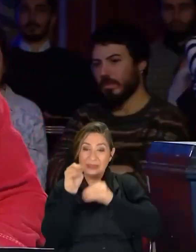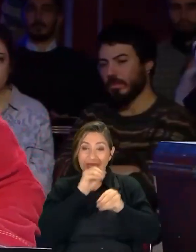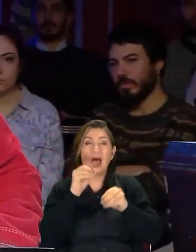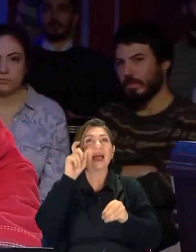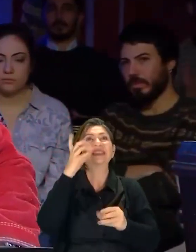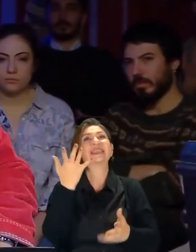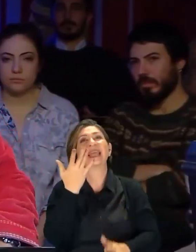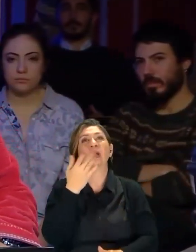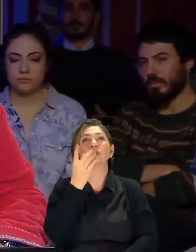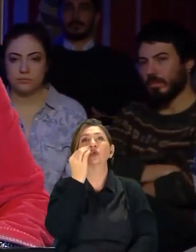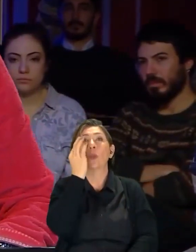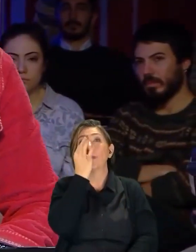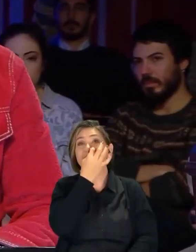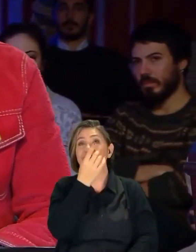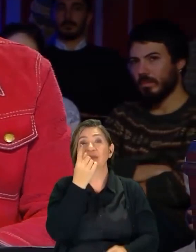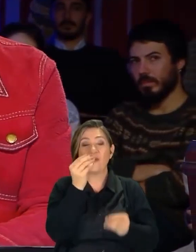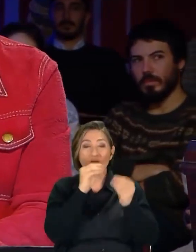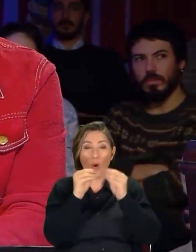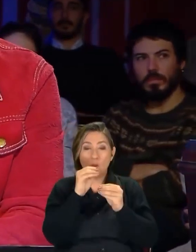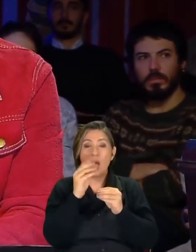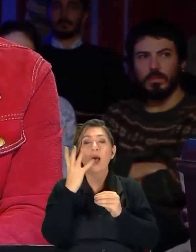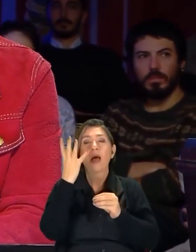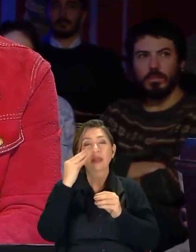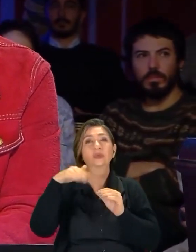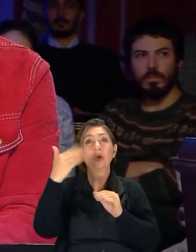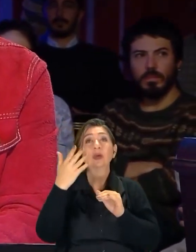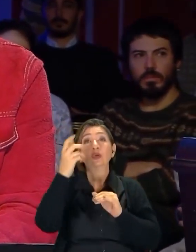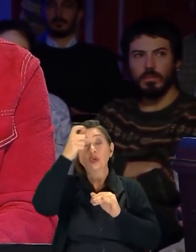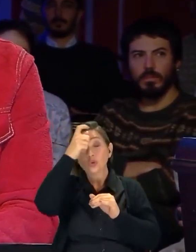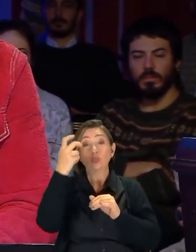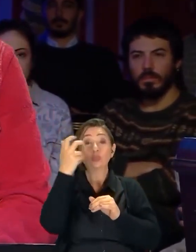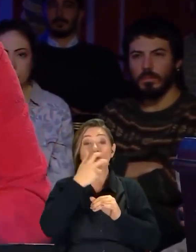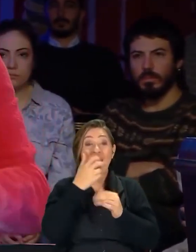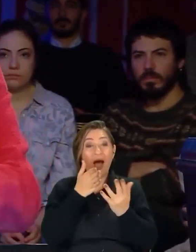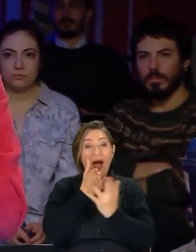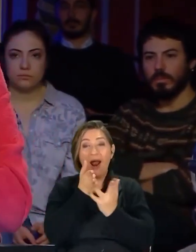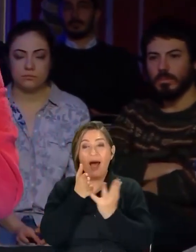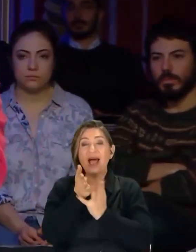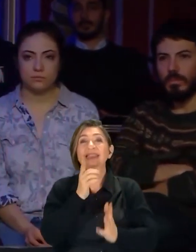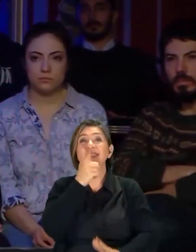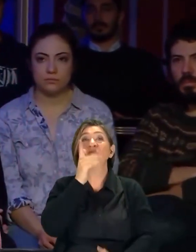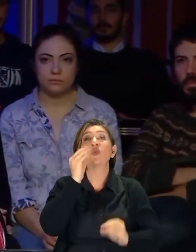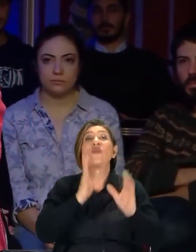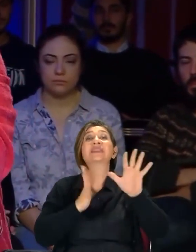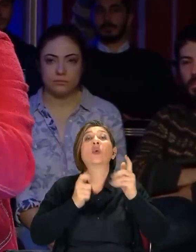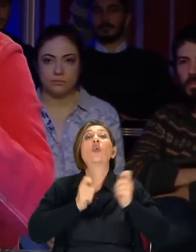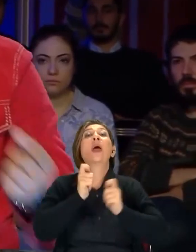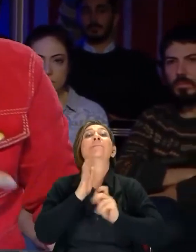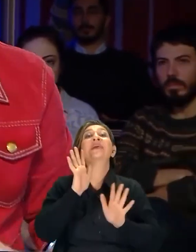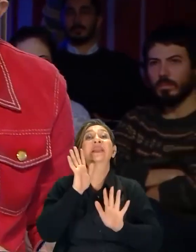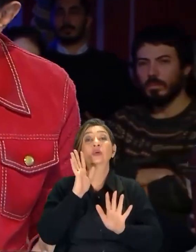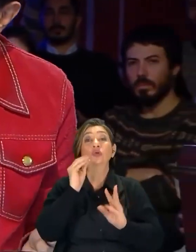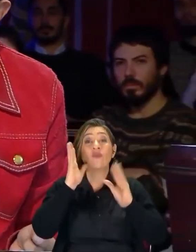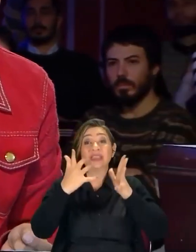akıllıca derken şöyle aslında çok basit bir formül sonradan anladığımız kadarıyla ama Türk müziğindeki ara sesleri çok fazla kullanmadığı bestelerde